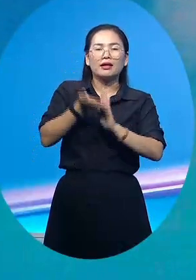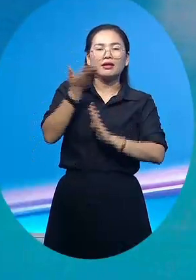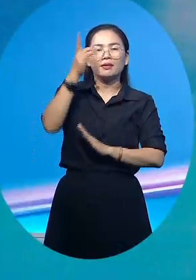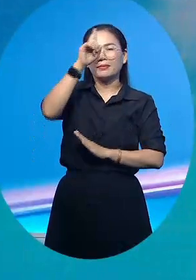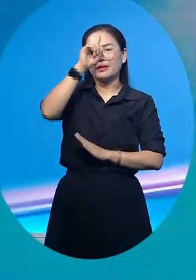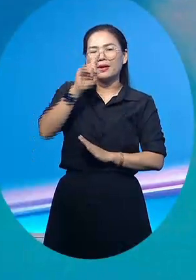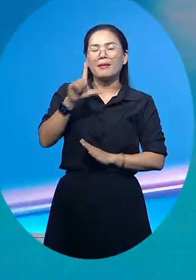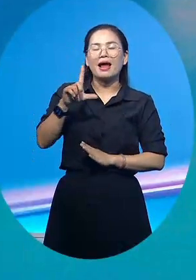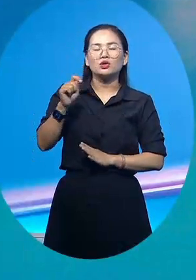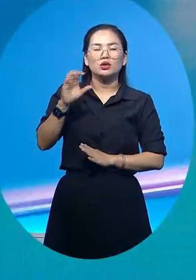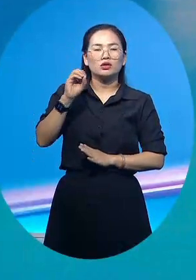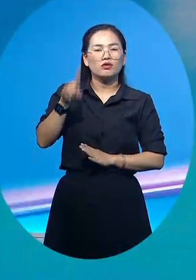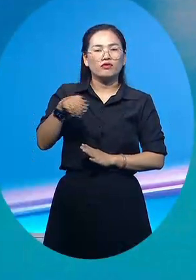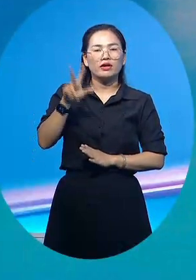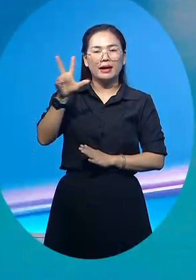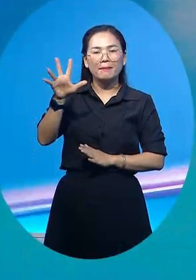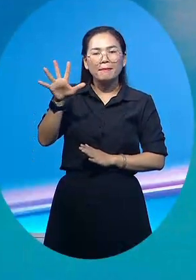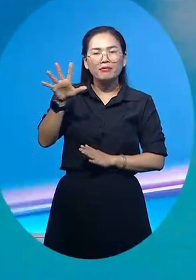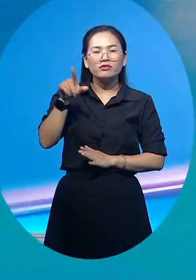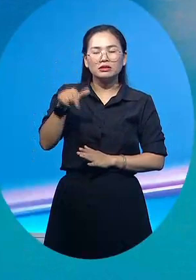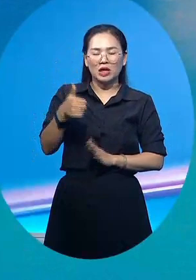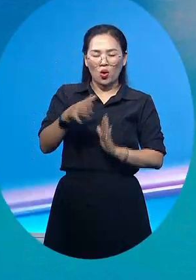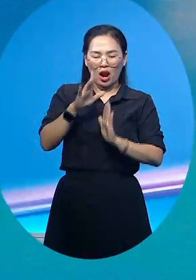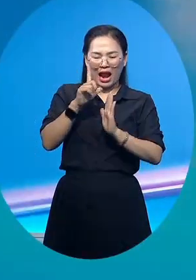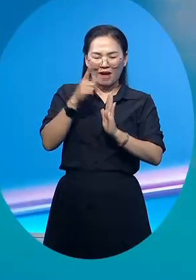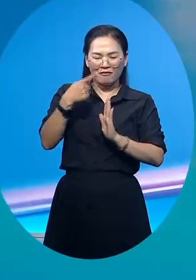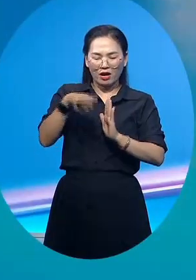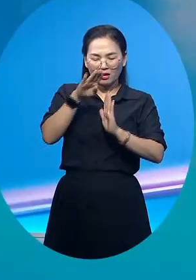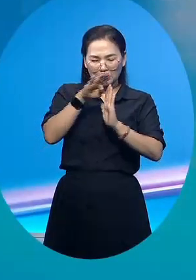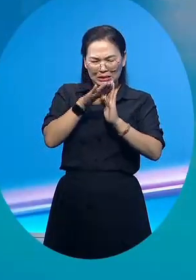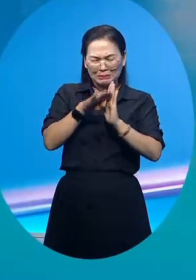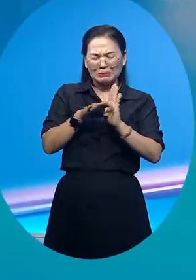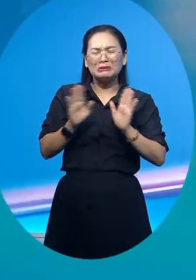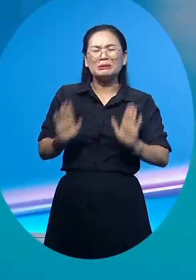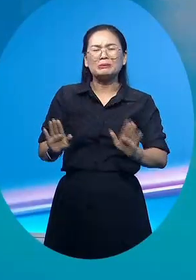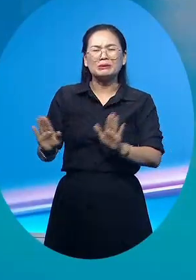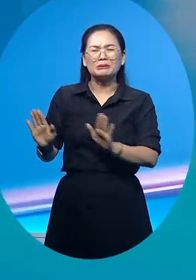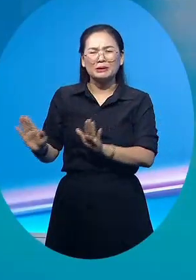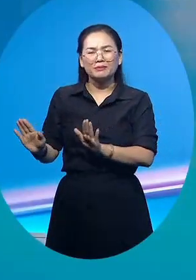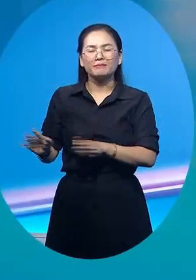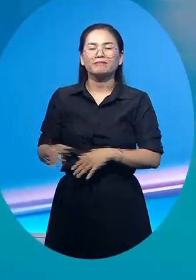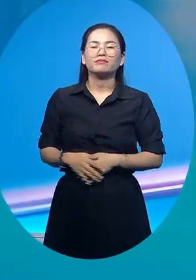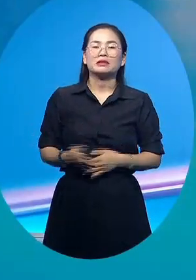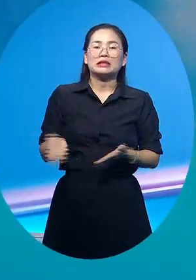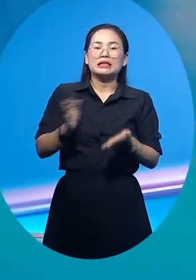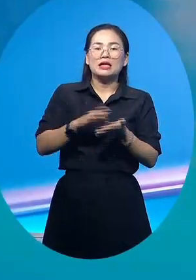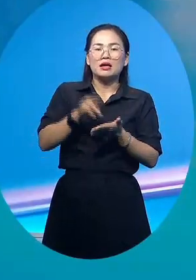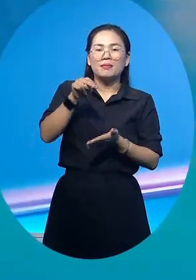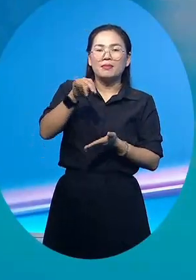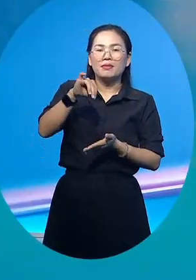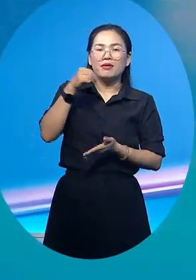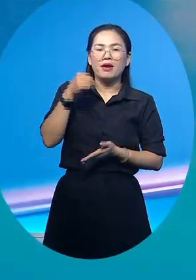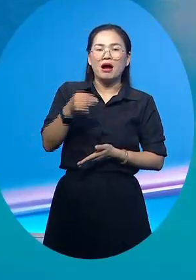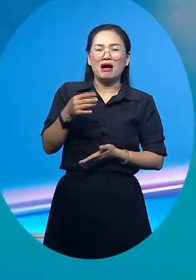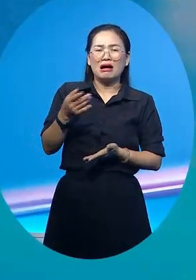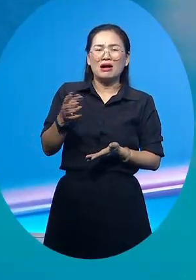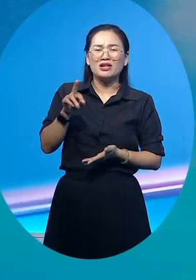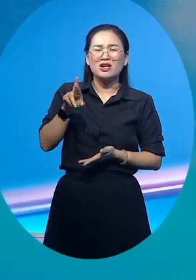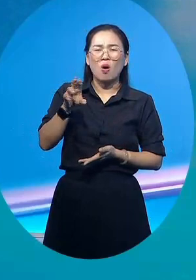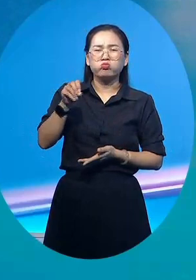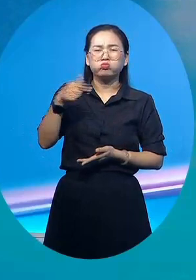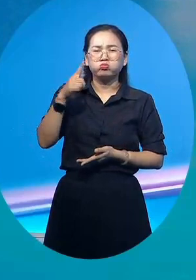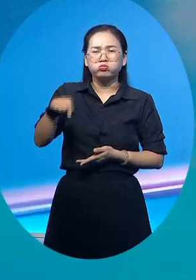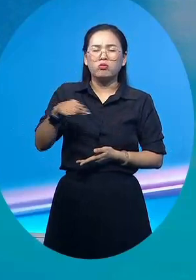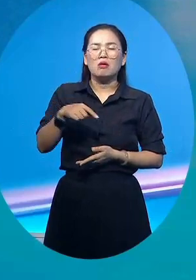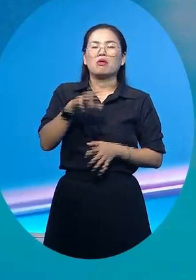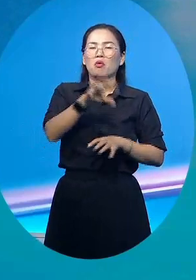trăm sau khi có những thông tin quan trọng cho thấy lạm phát tại nước này giảm chậm hơn dự kiến ngoài ra nợ rồng của khu vực công của anh trong tháng